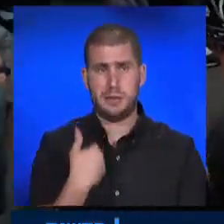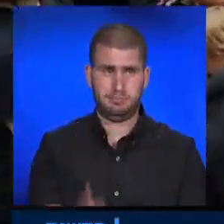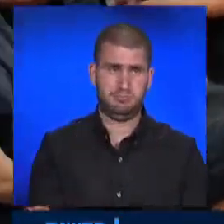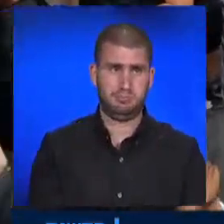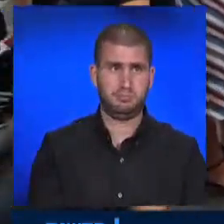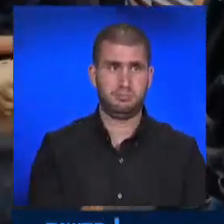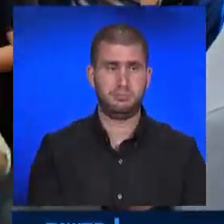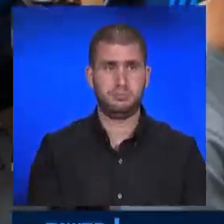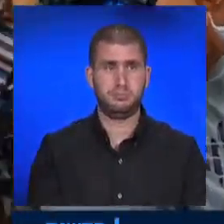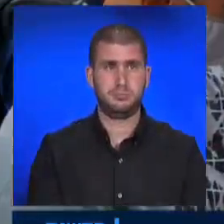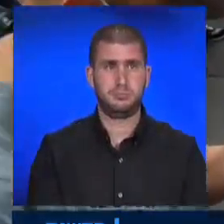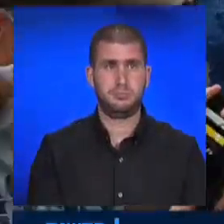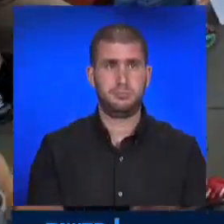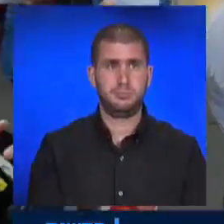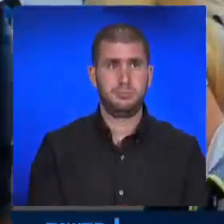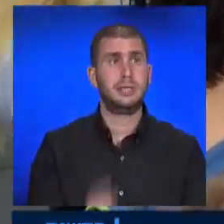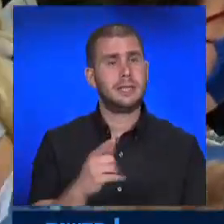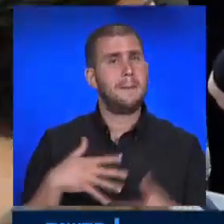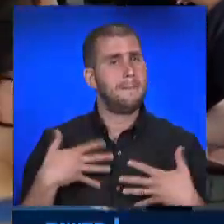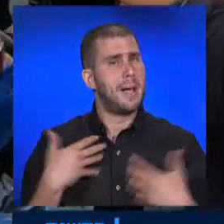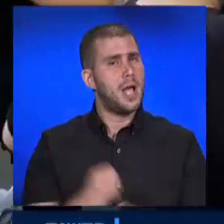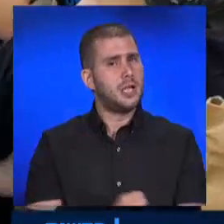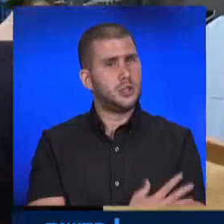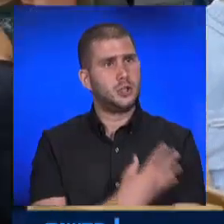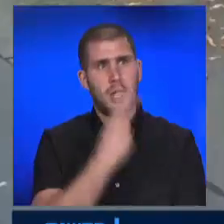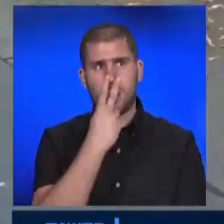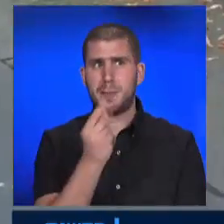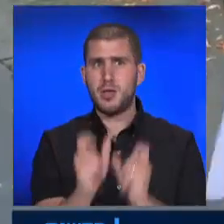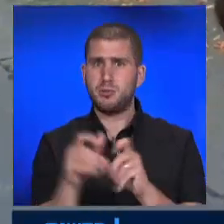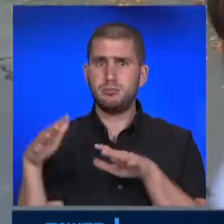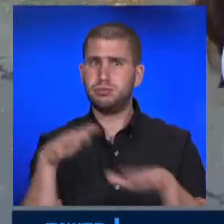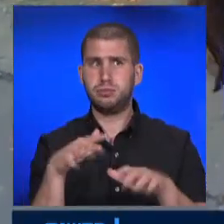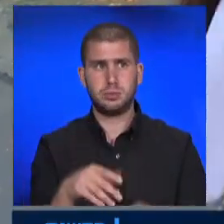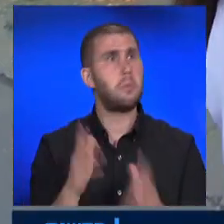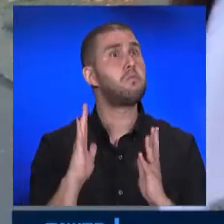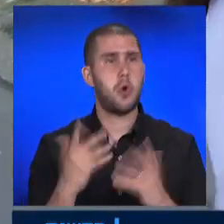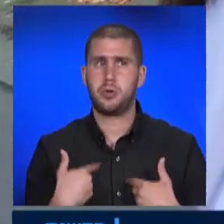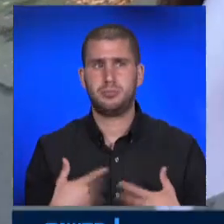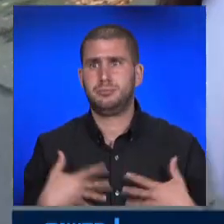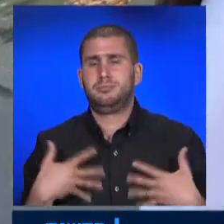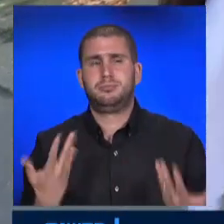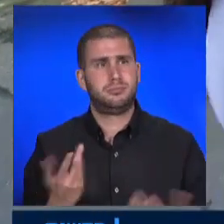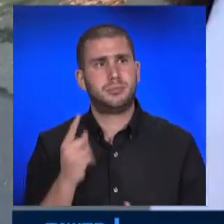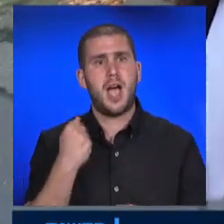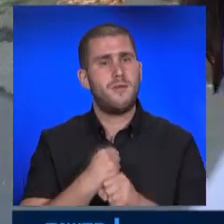auf jüdische Kneipen. Sind wir regisch oder dass so viele Menschen bei ihm? Mehr und. זה עבודה של